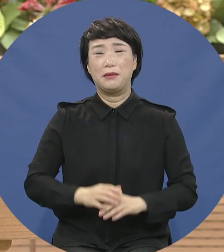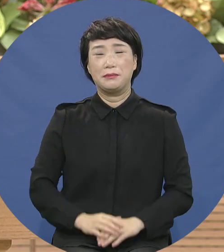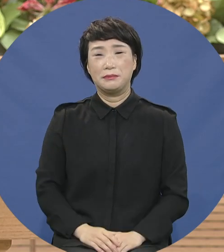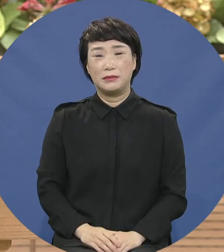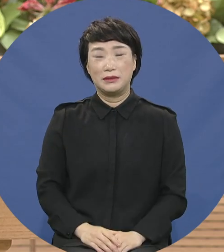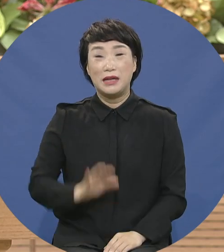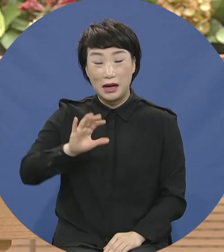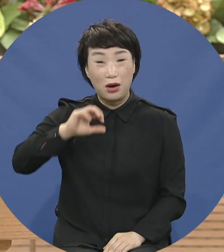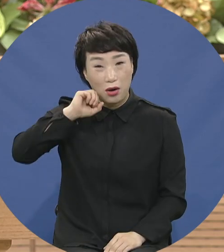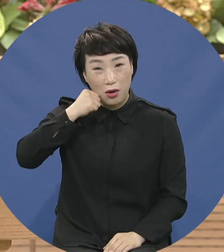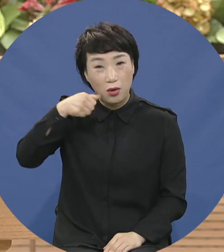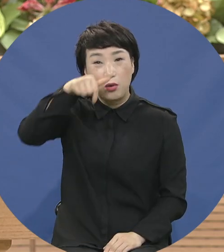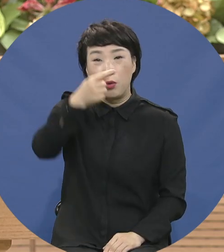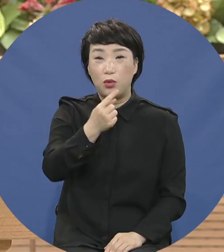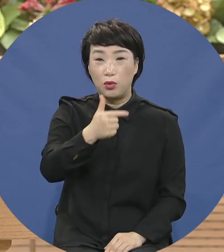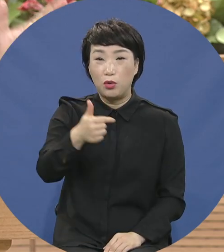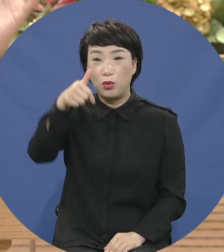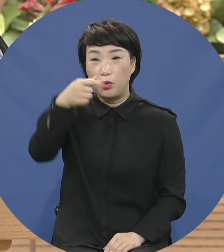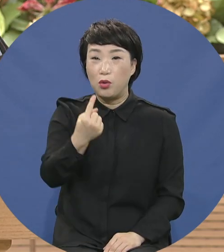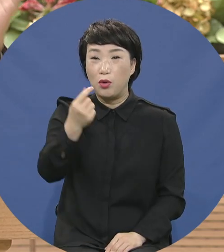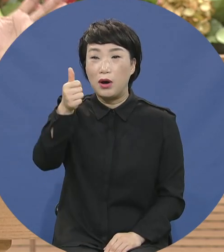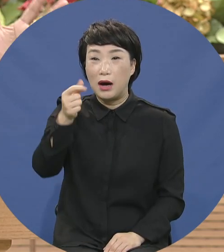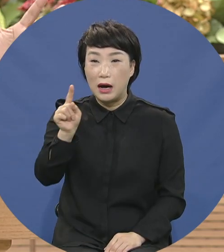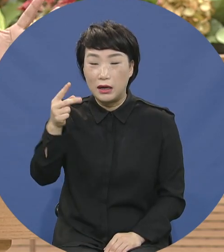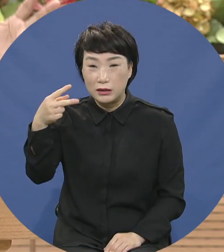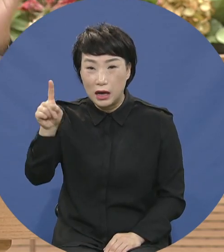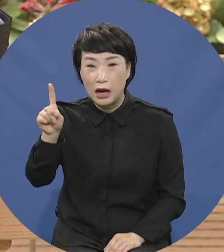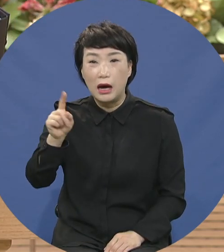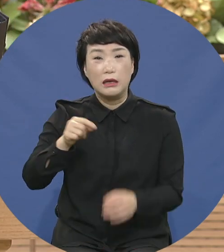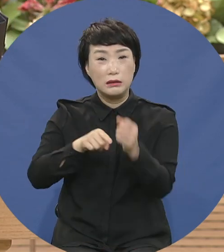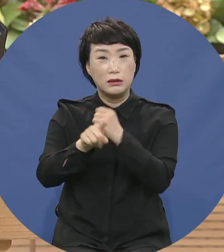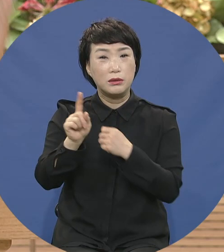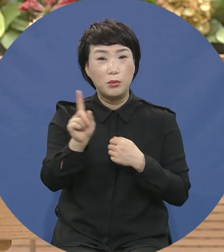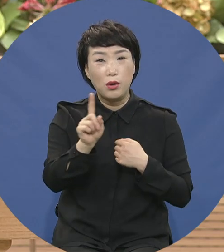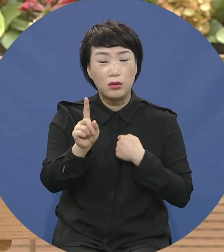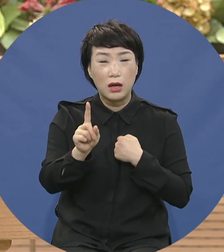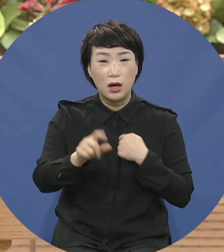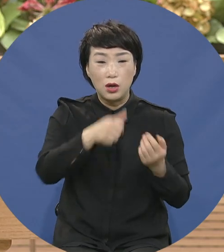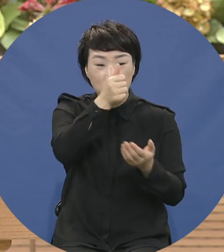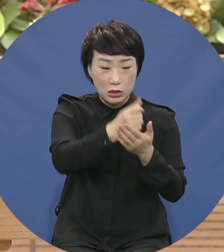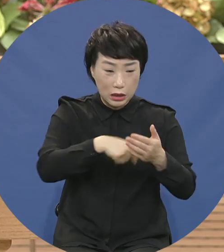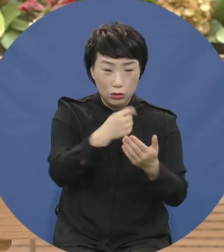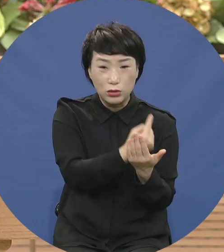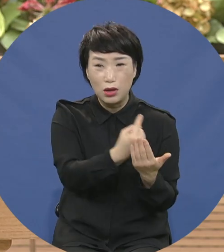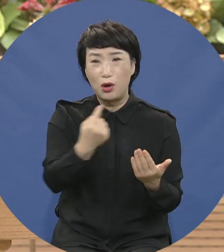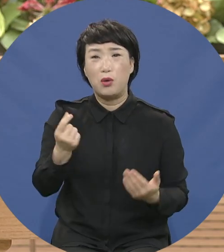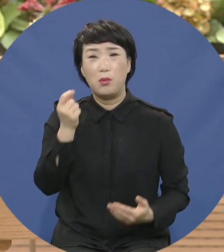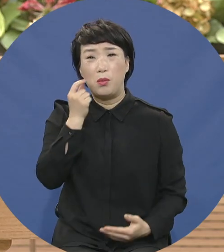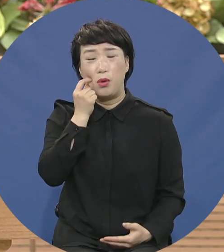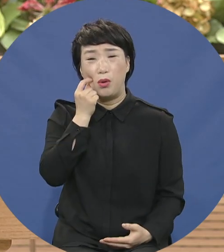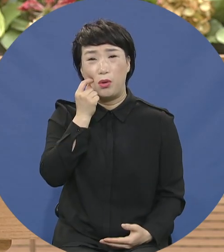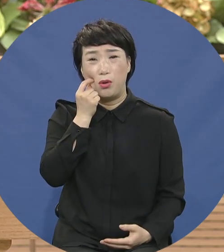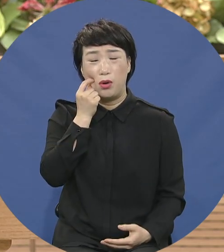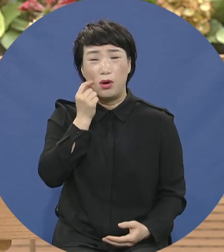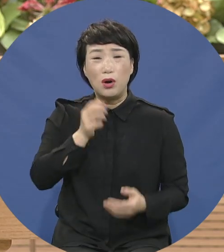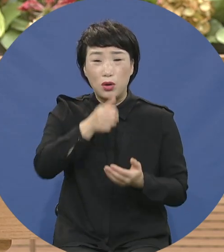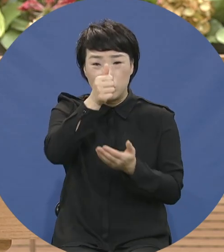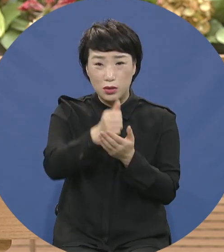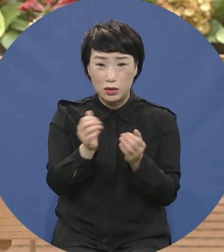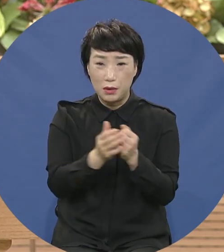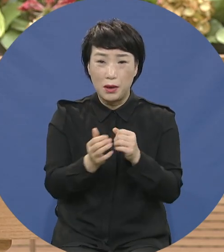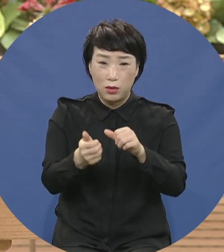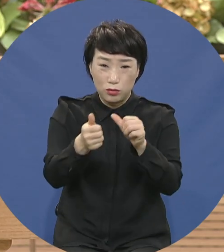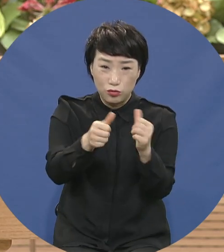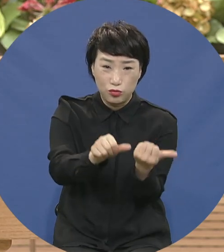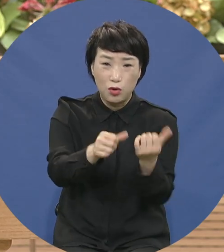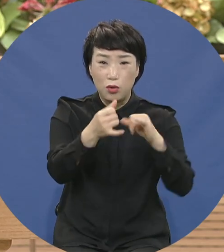이 곤고하다는 말은 나는 죄에서 벗어날 수 없고 죄로 반드시